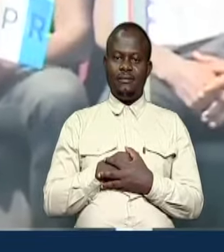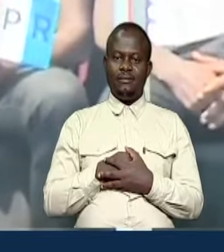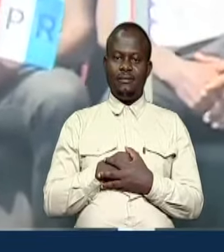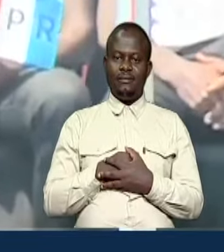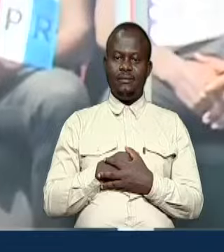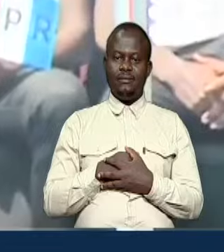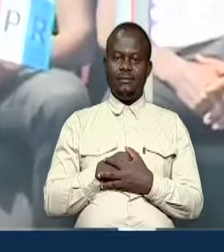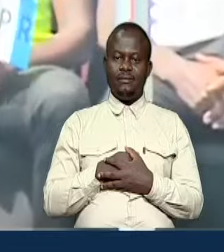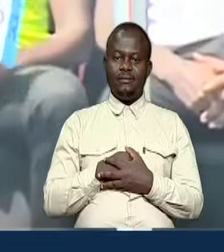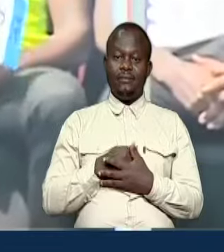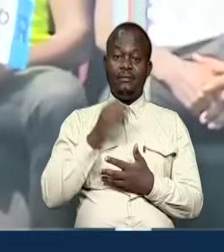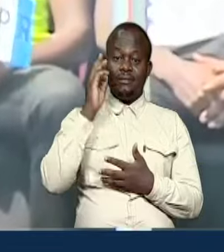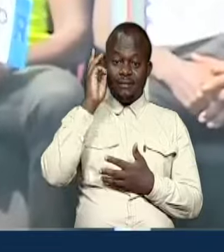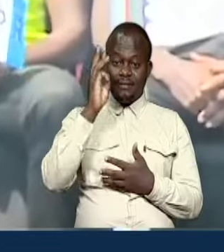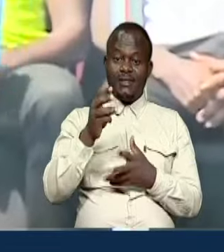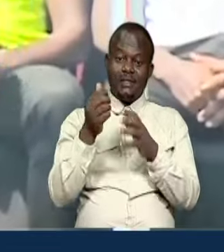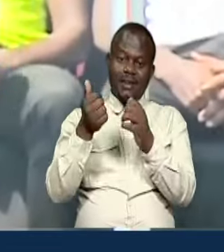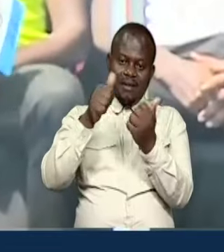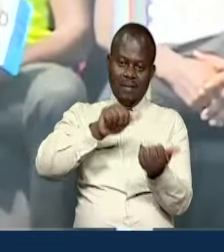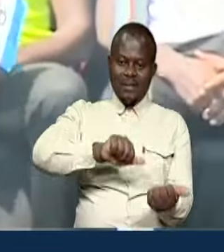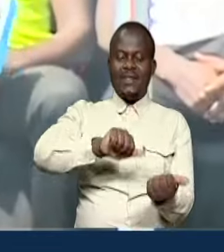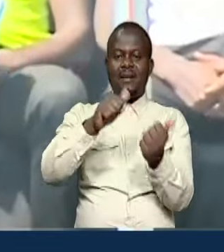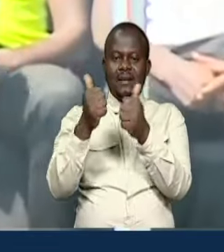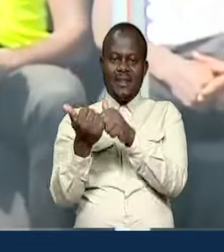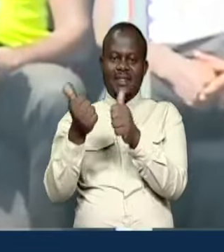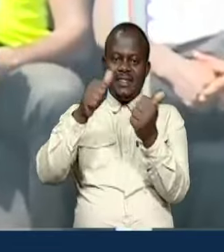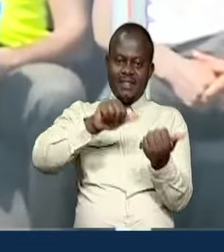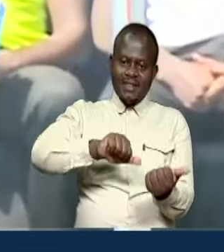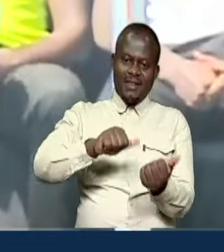muzaba rokore muzaba batize